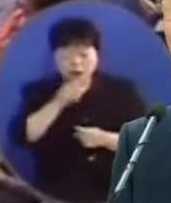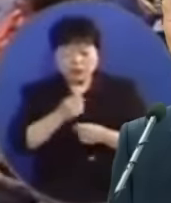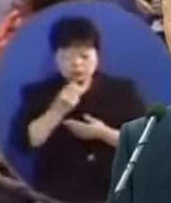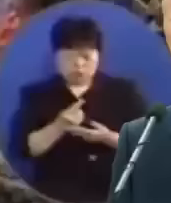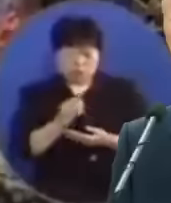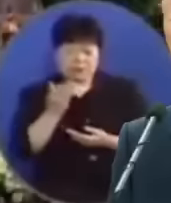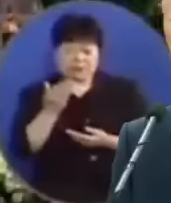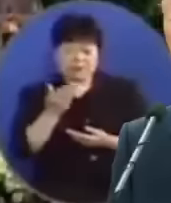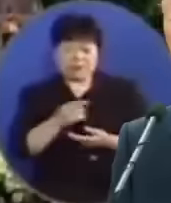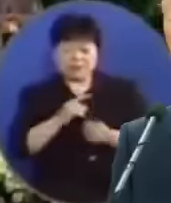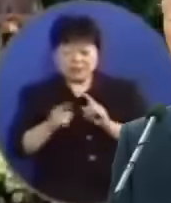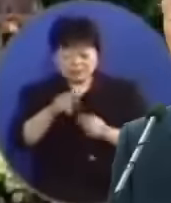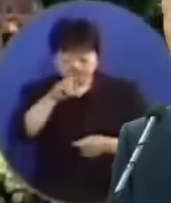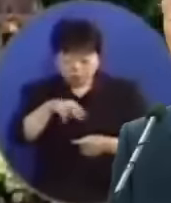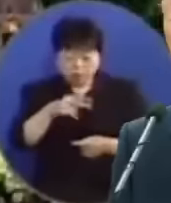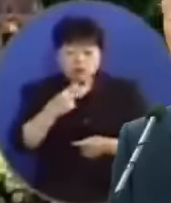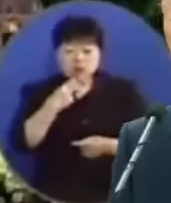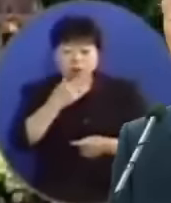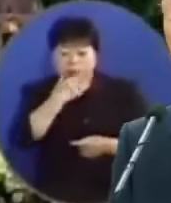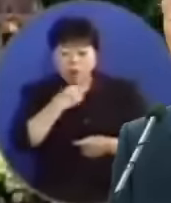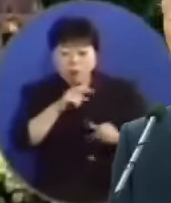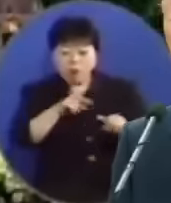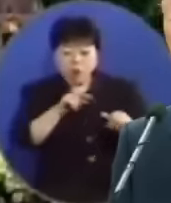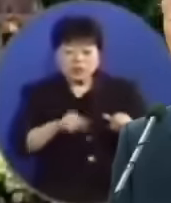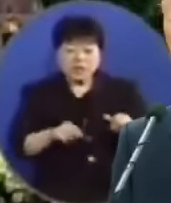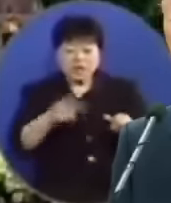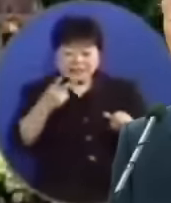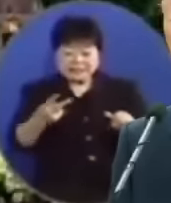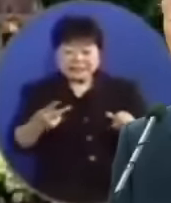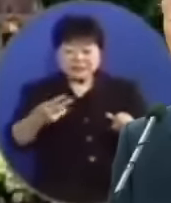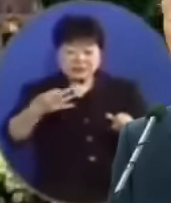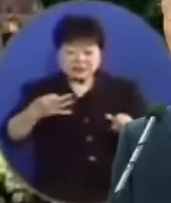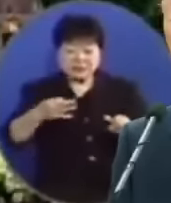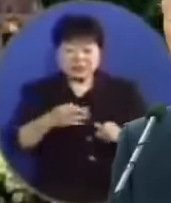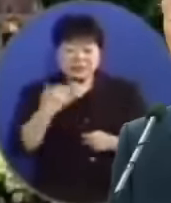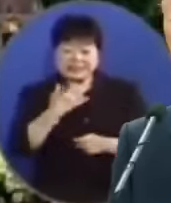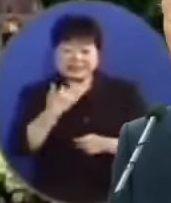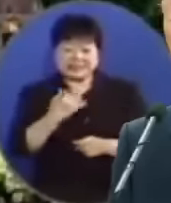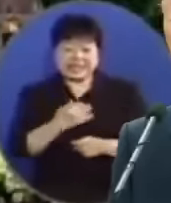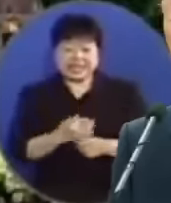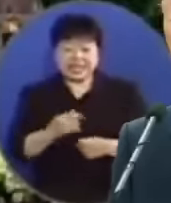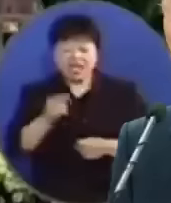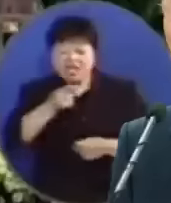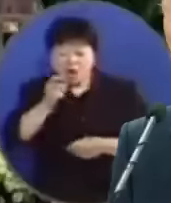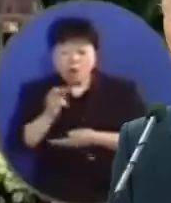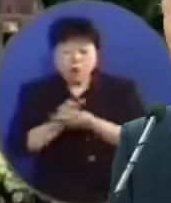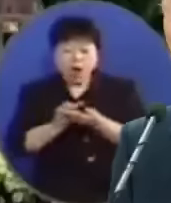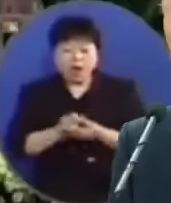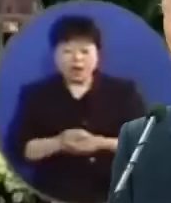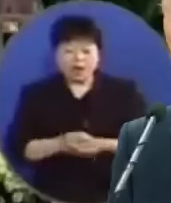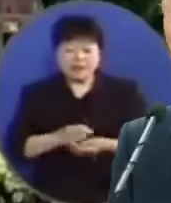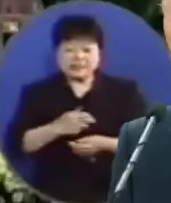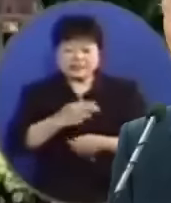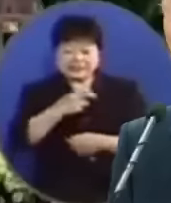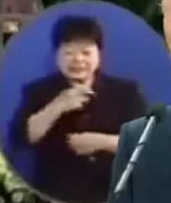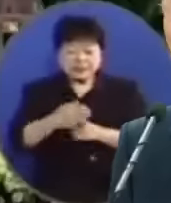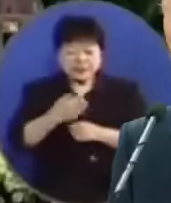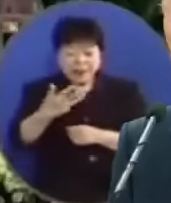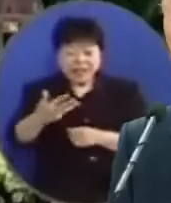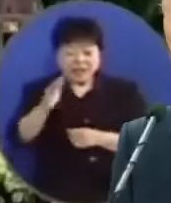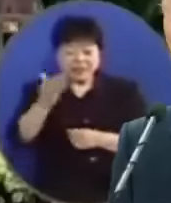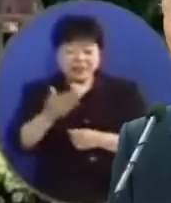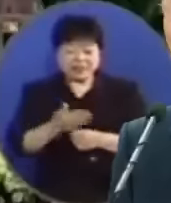것입니다. 성경에 보면 요한복음 5장 2절로 14절에 베데스다 연못가에 38해가 되는 병자가 드러누고